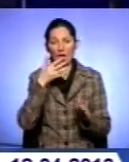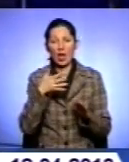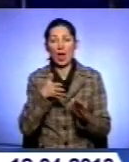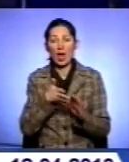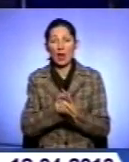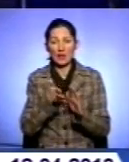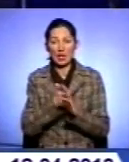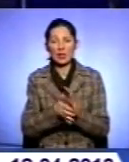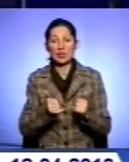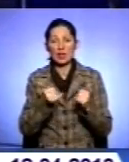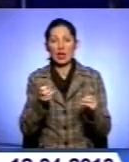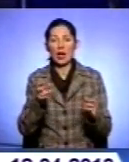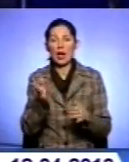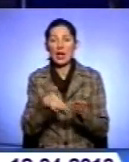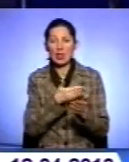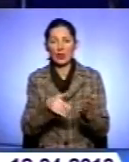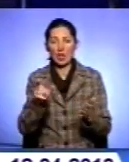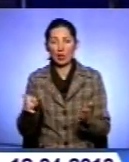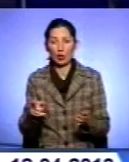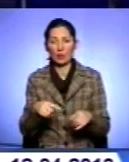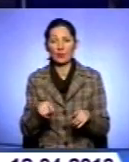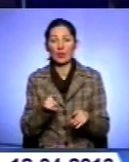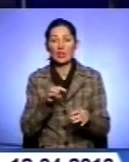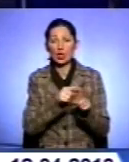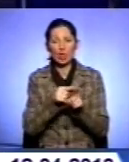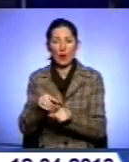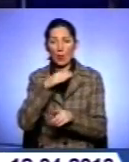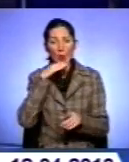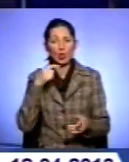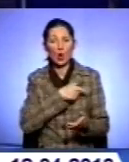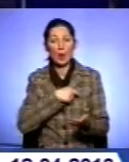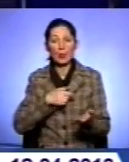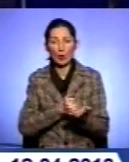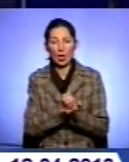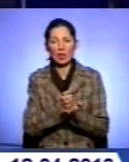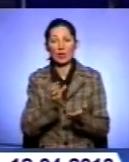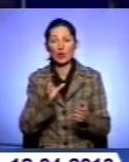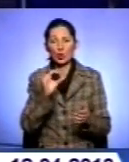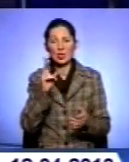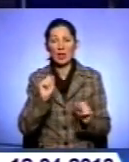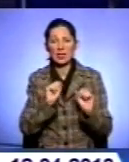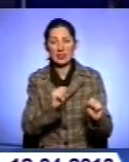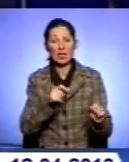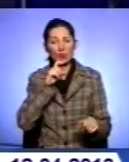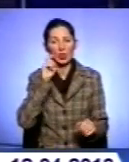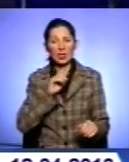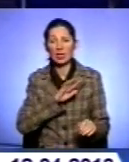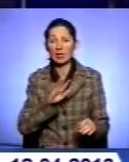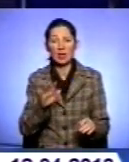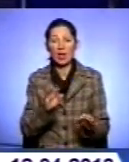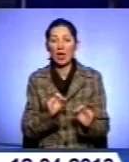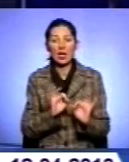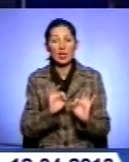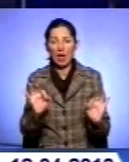під час парламентських слухань. За словами багатьох нардепів, соціальний захист в Україні недосконалий, адже населення страждає